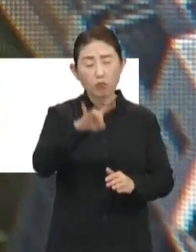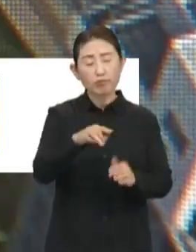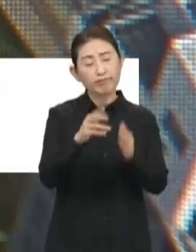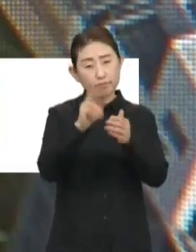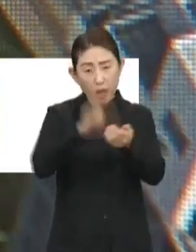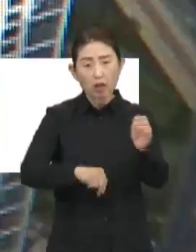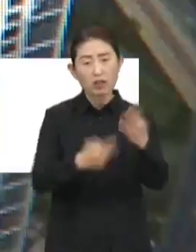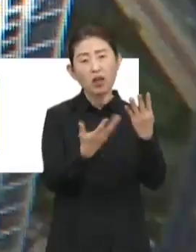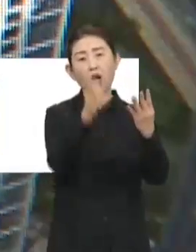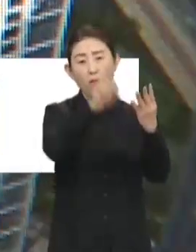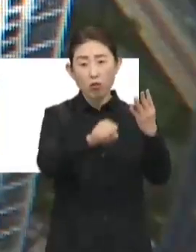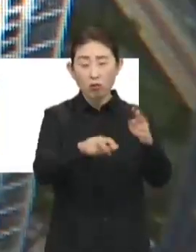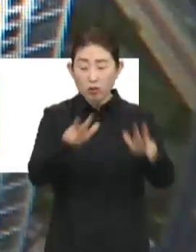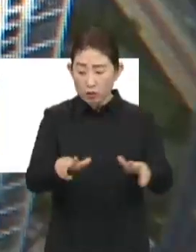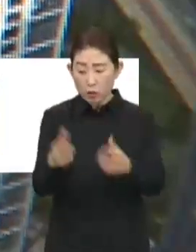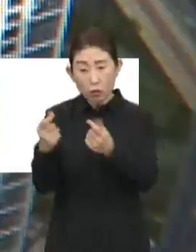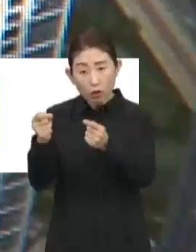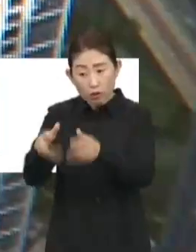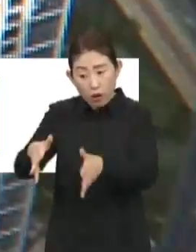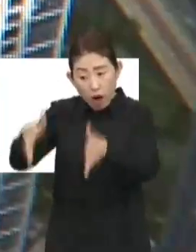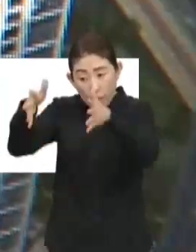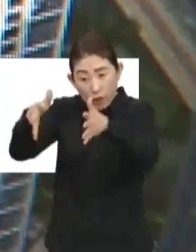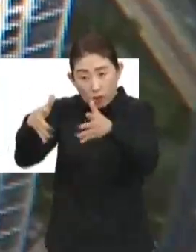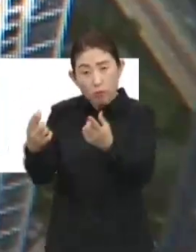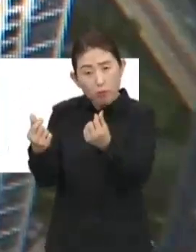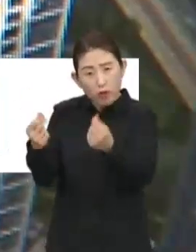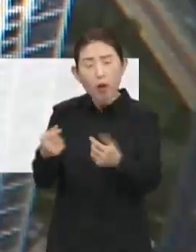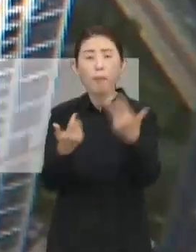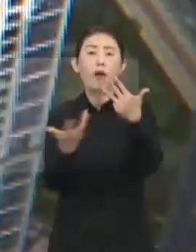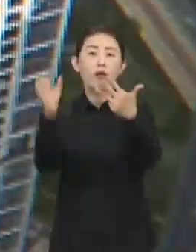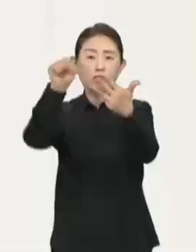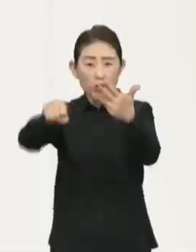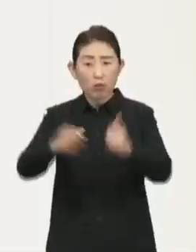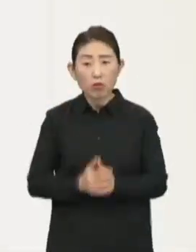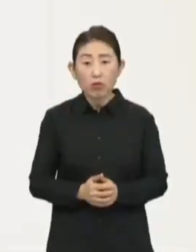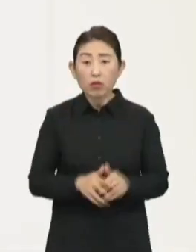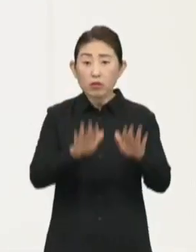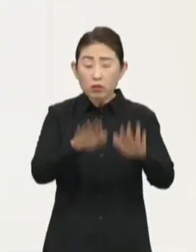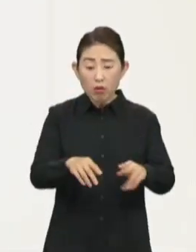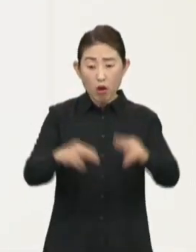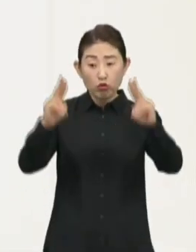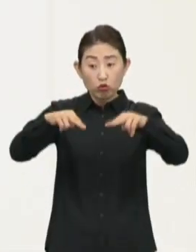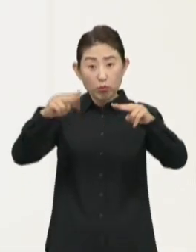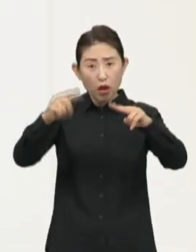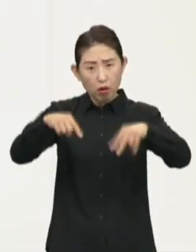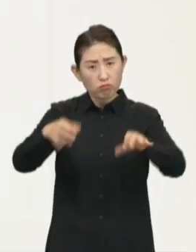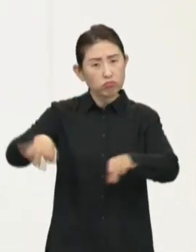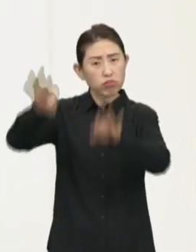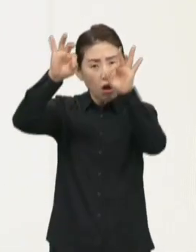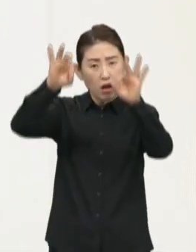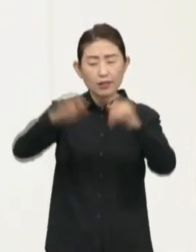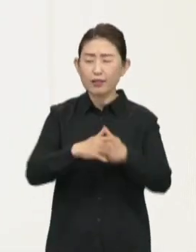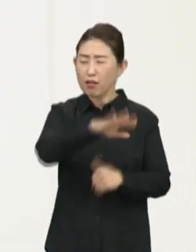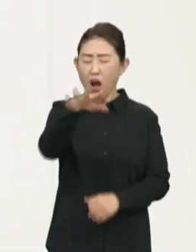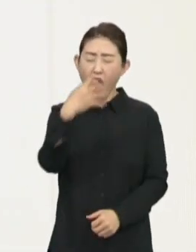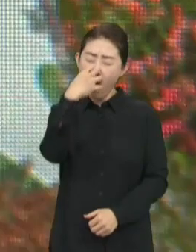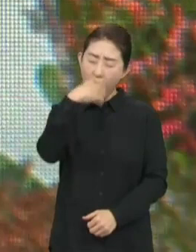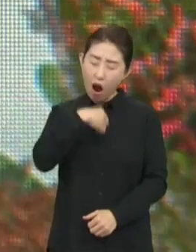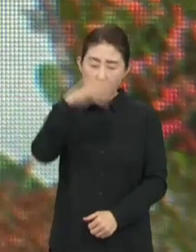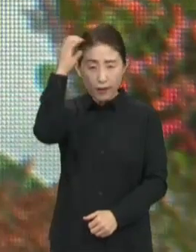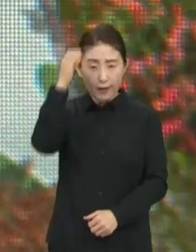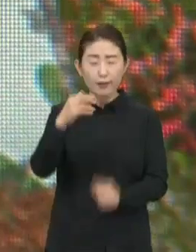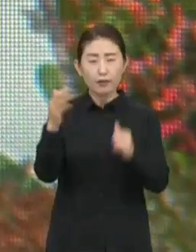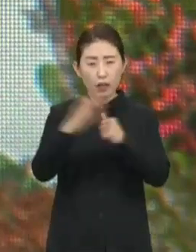때지만 현재 같은 면적 시세가 8억원 안팎으로 분양가 대비 두배 가까이 올라 시재 차액에 대한 기대감이